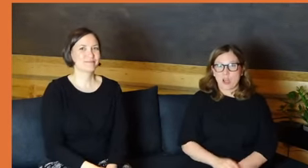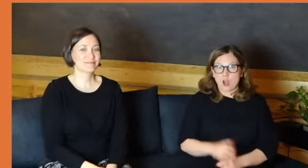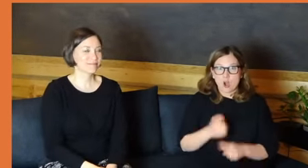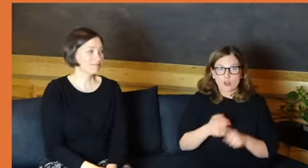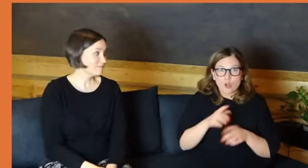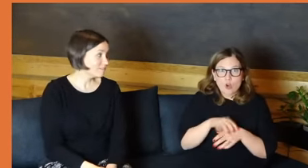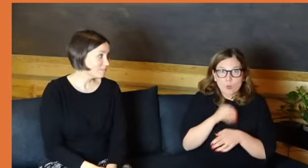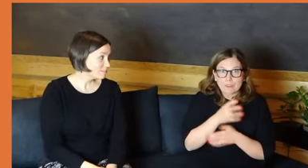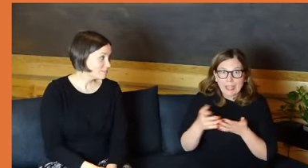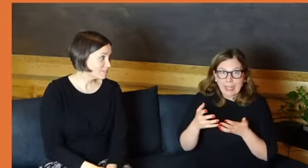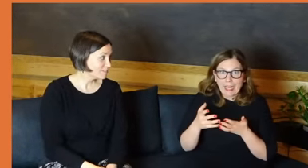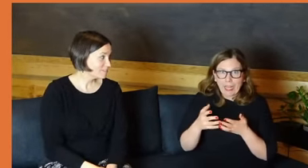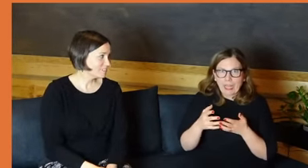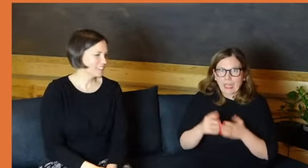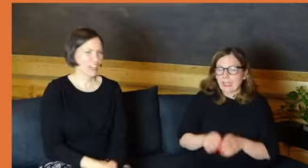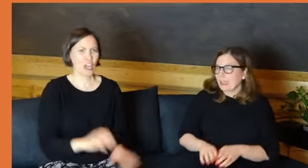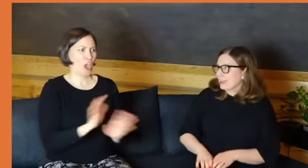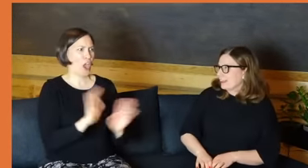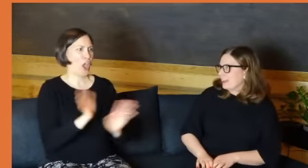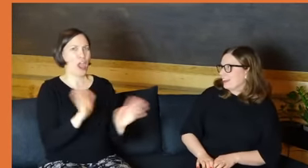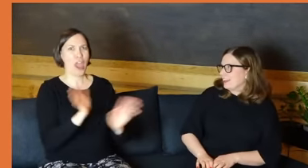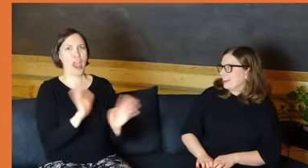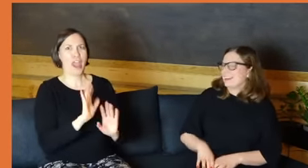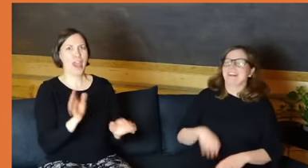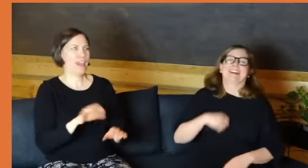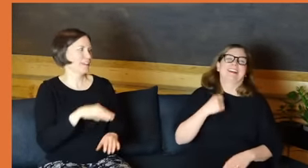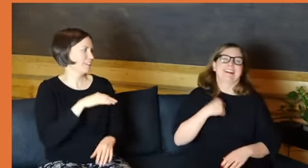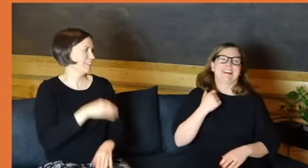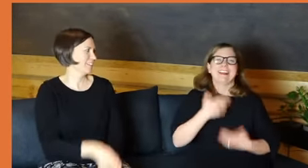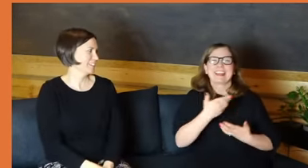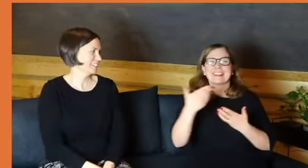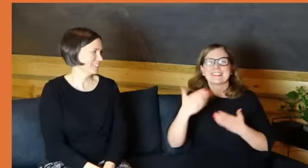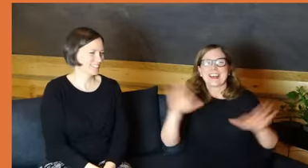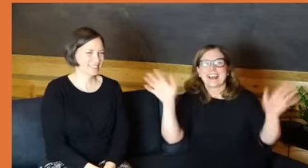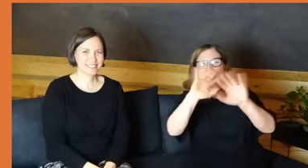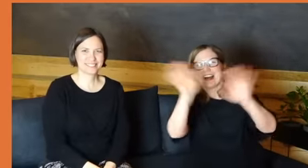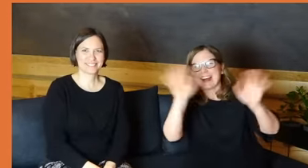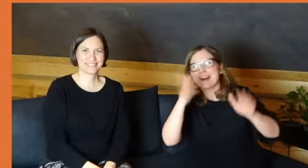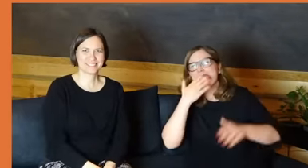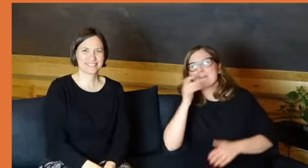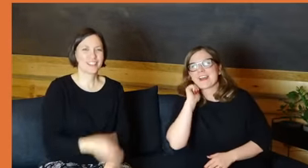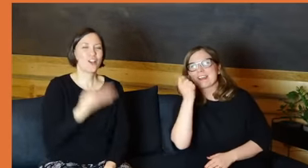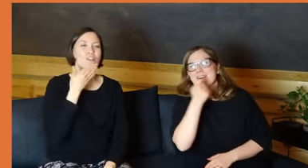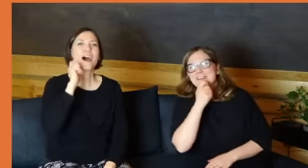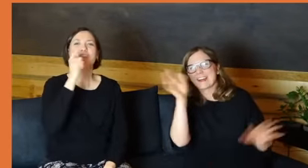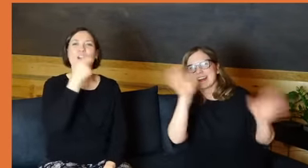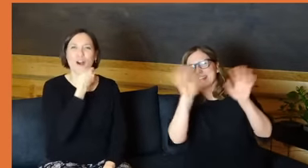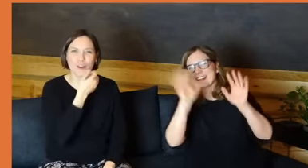Oliko se siinä? Ruotsiksi? Ei. Kiitoksia. Kiitoksia. Kiitoksia.